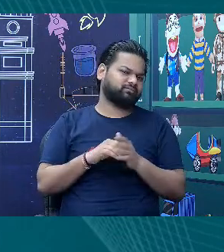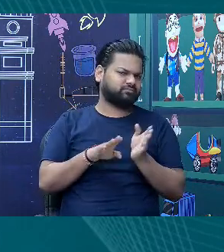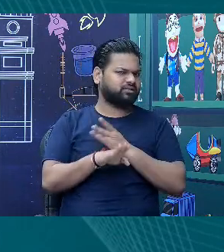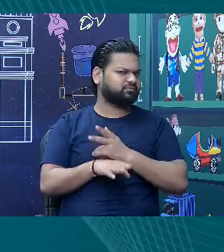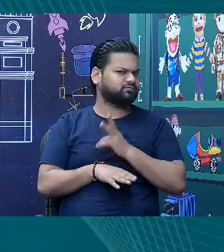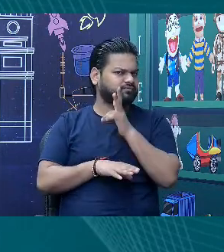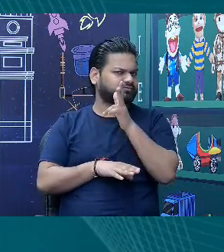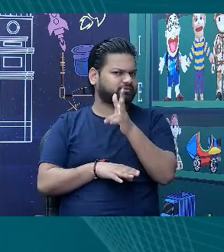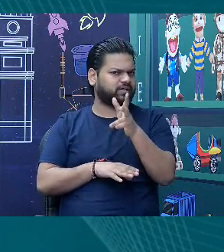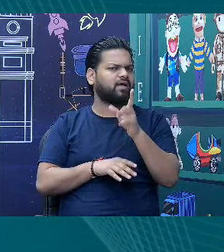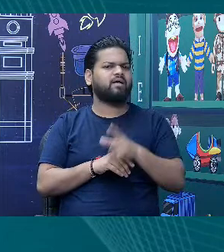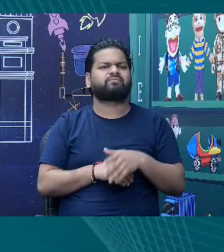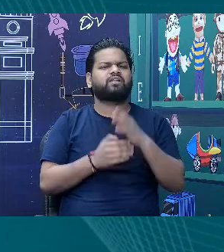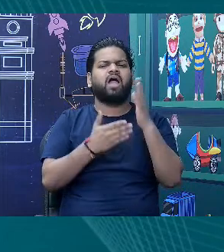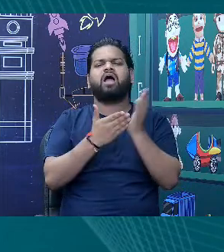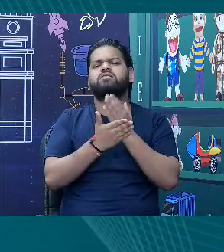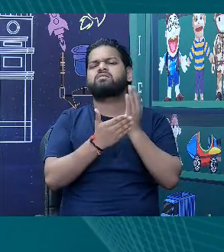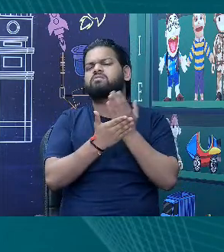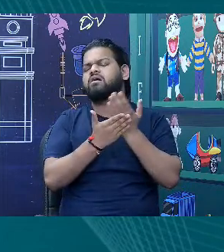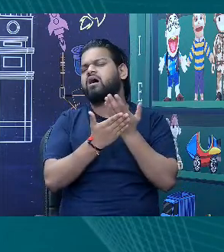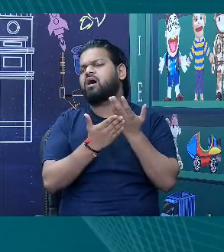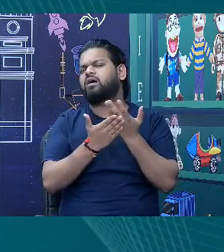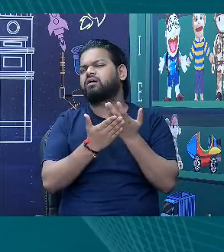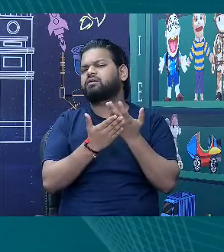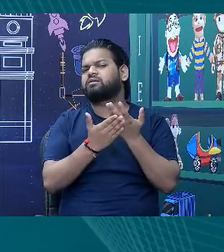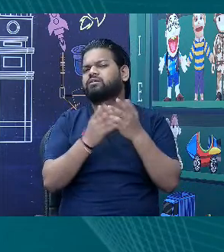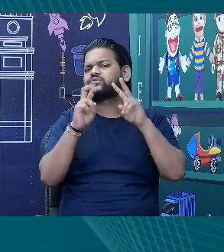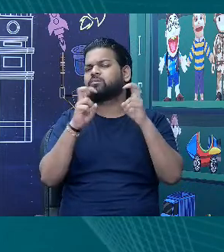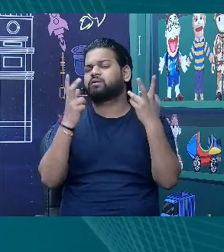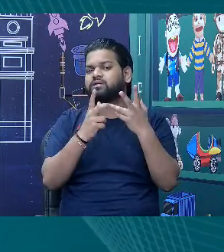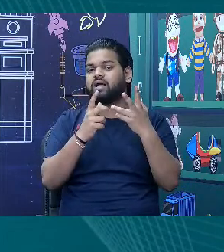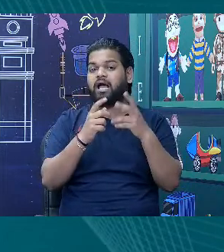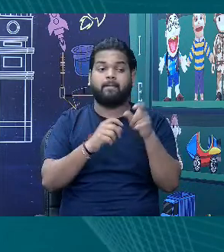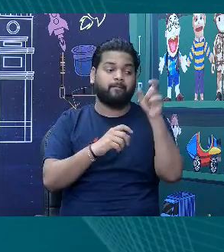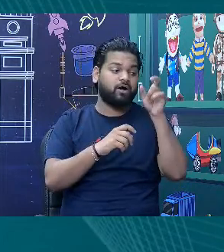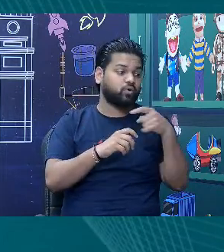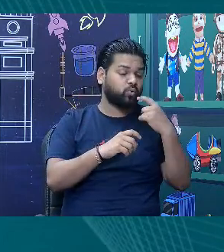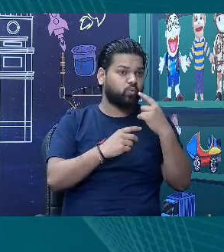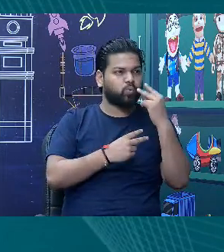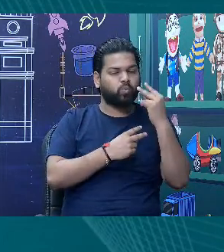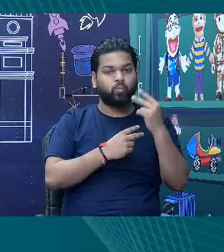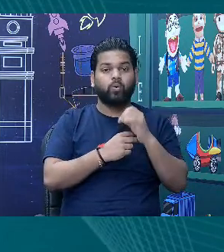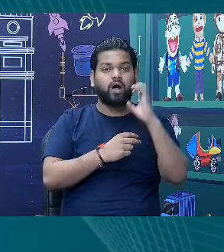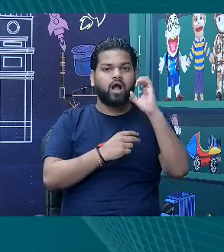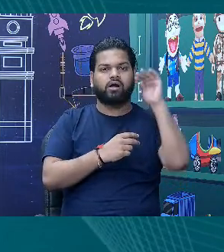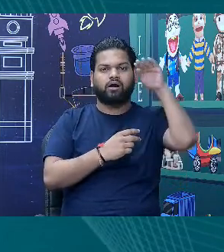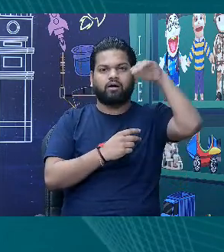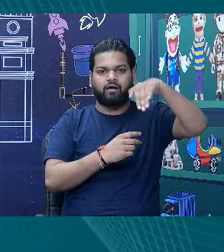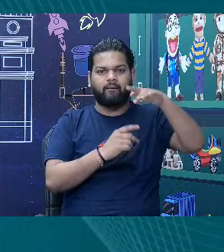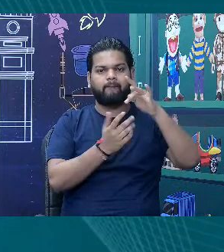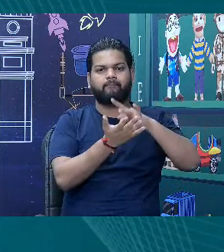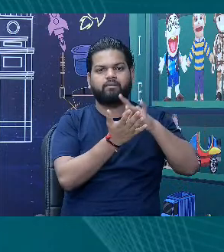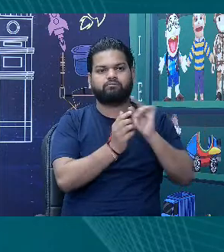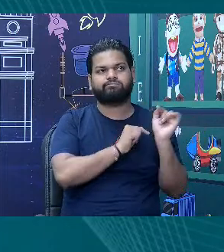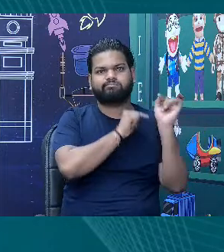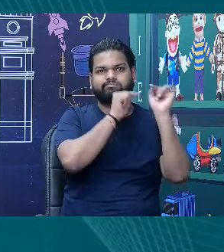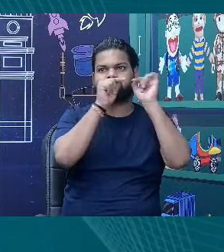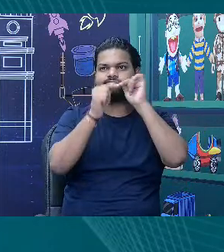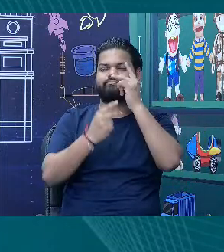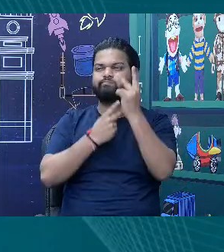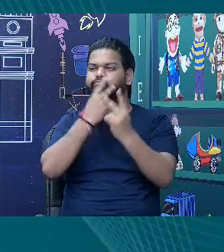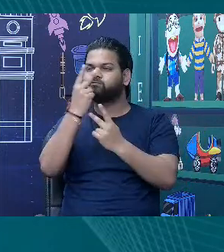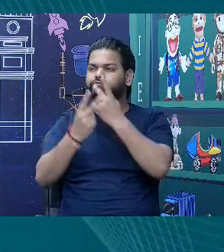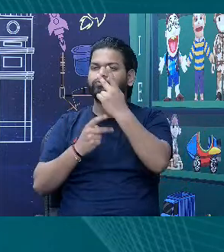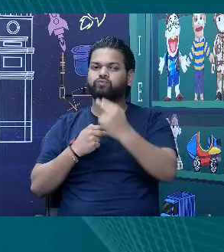बताया, ये लेसन एक ट्रैवलॉग का हिस्सा है. तो इमेजिन यू आर ऑन अ ट्रेन जर्नी